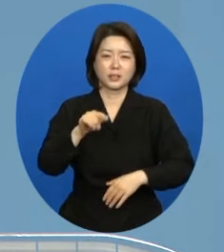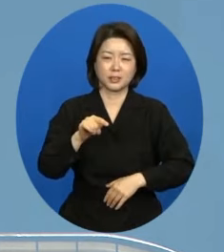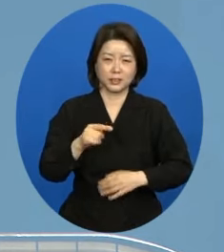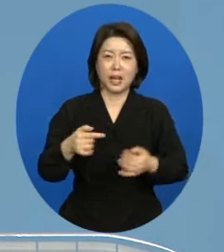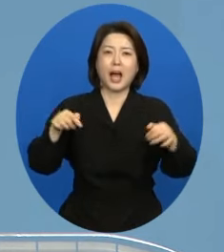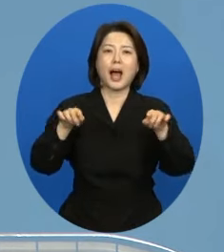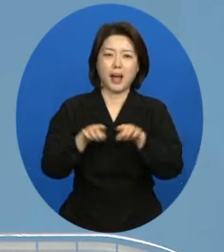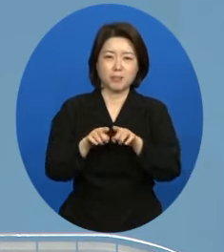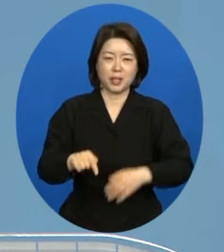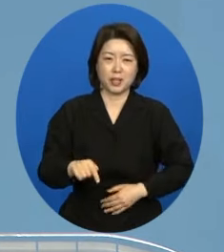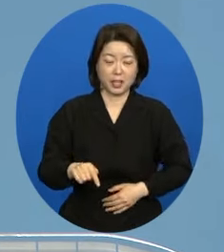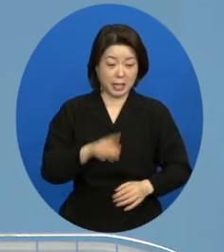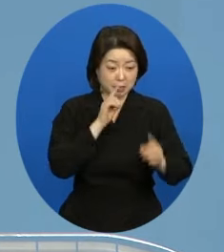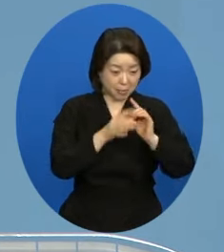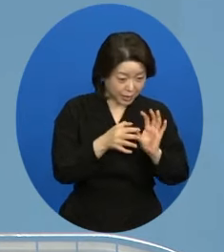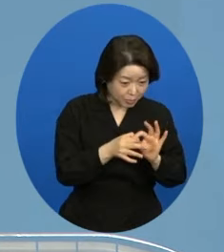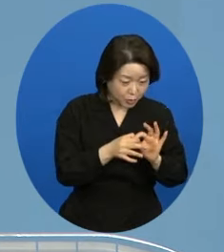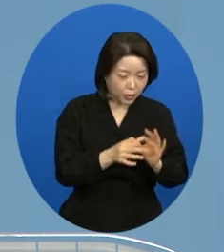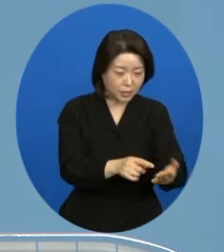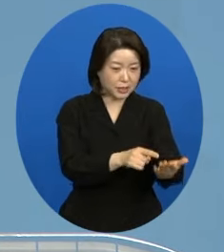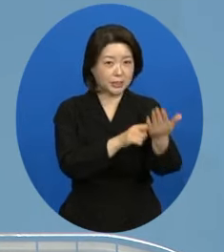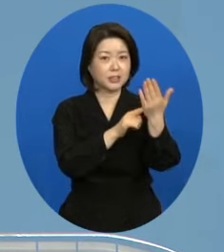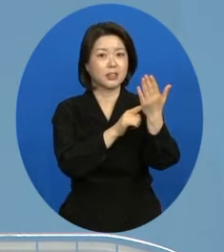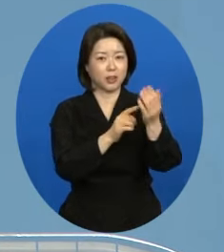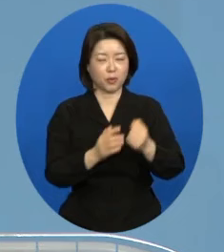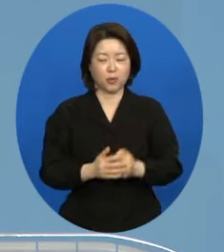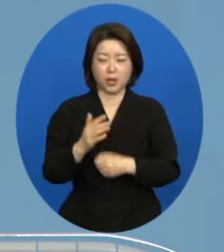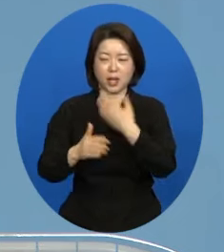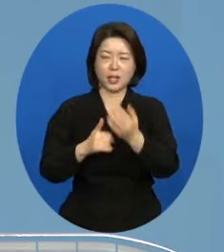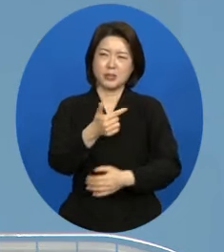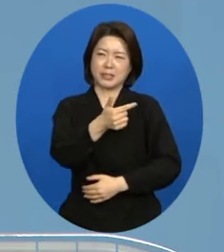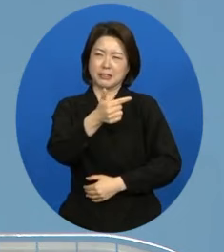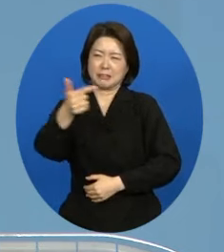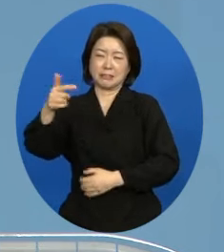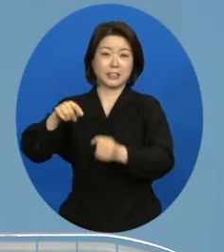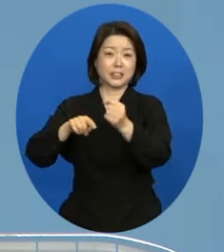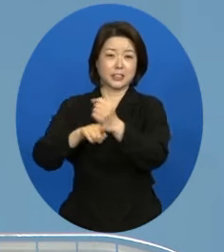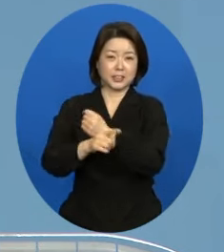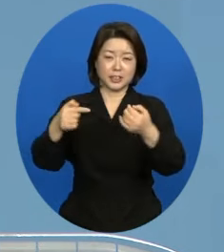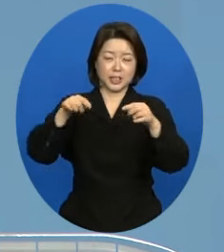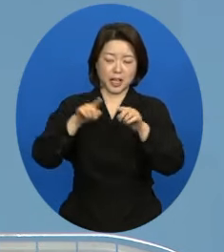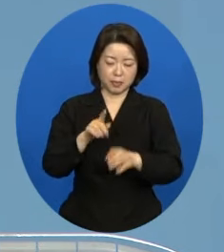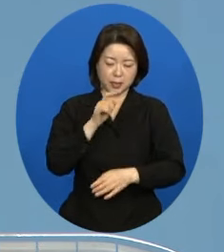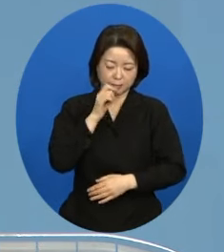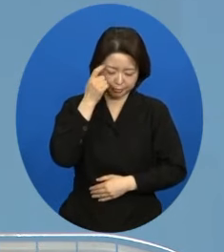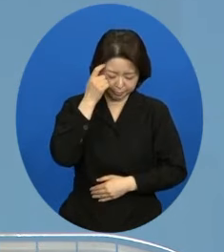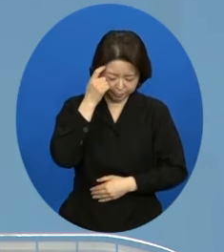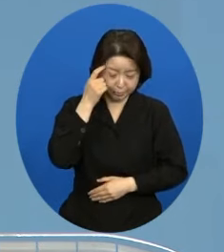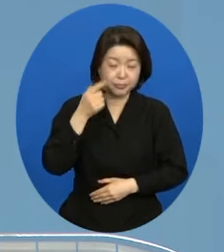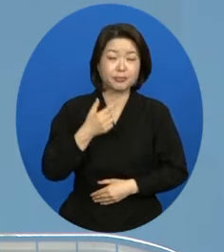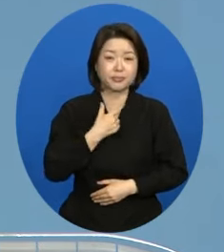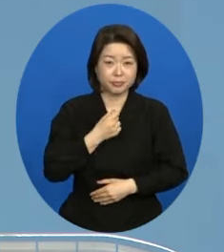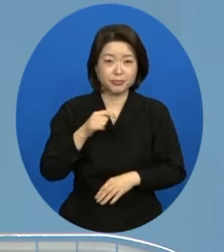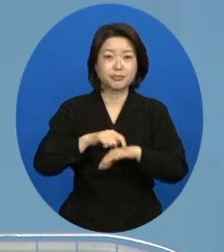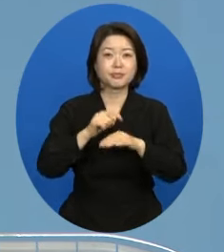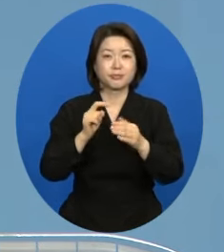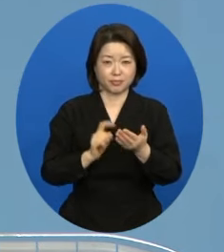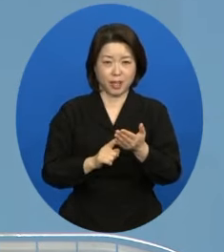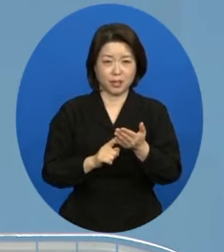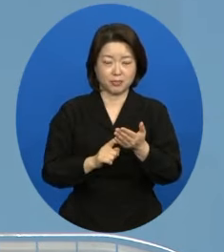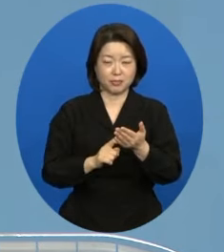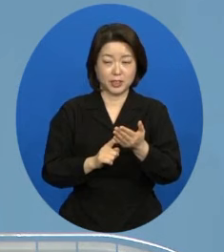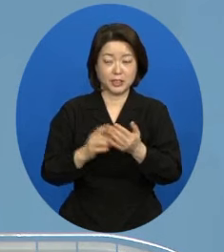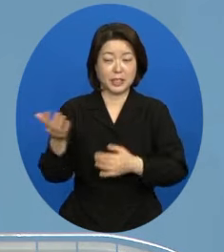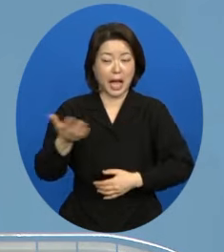함께이 말씀을 통해서 드러내고 하나님이 크신 뜻을 함께 우리가 묵상해 야겠다라는 마음에 같이 그